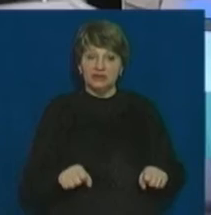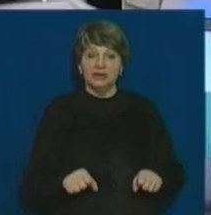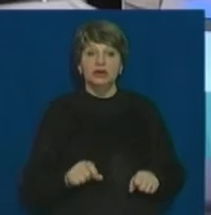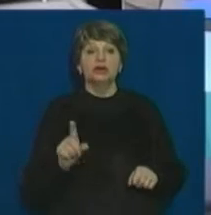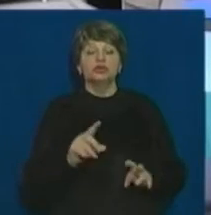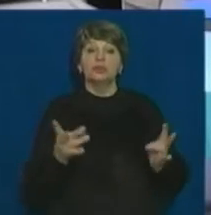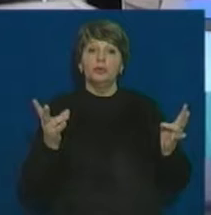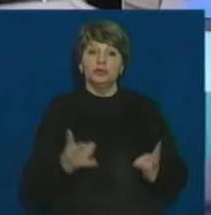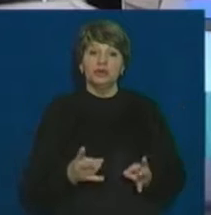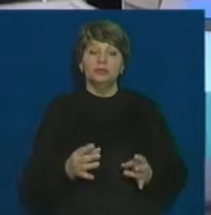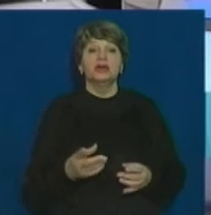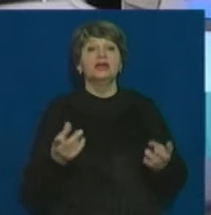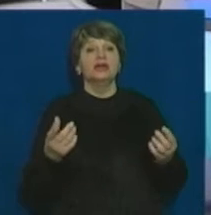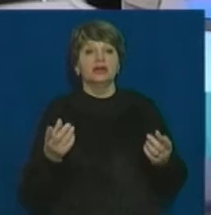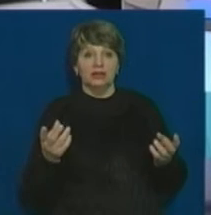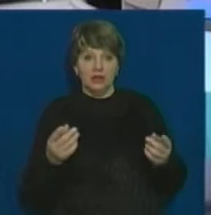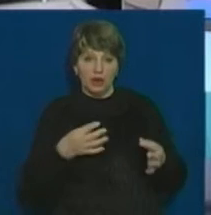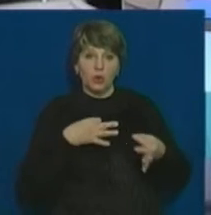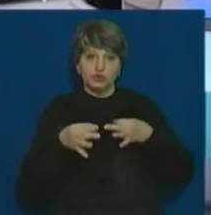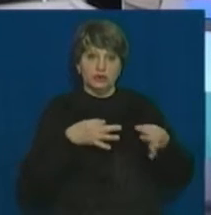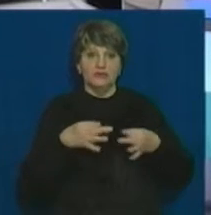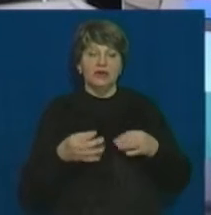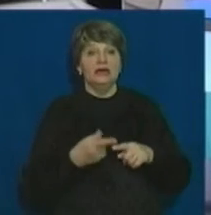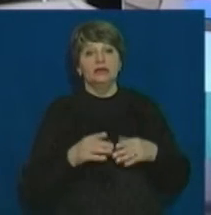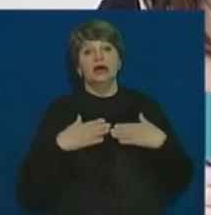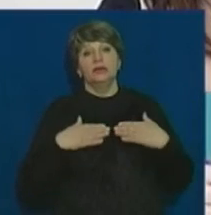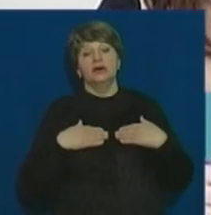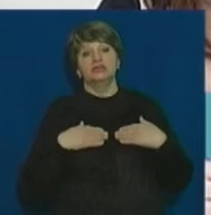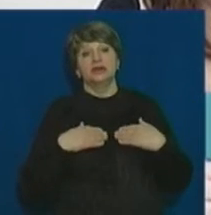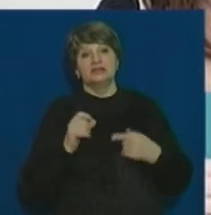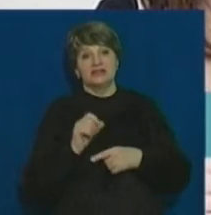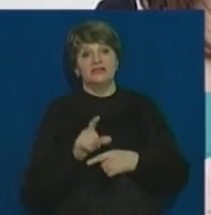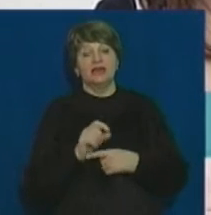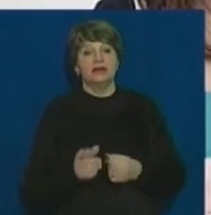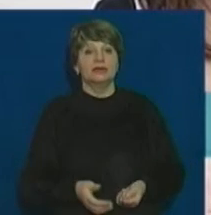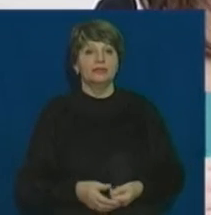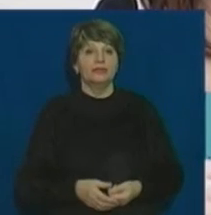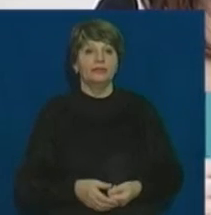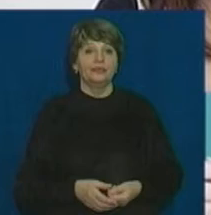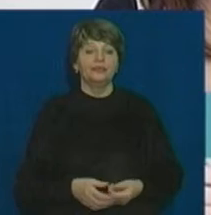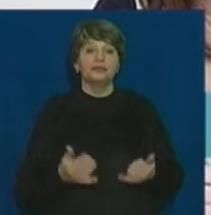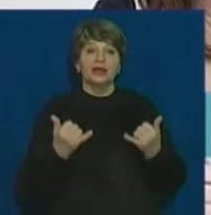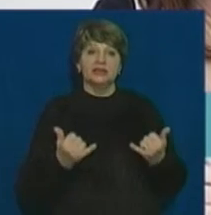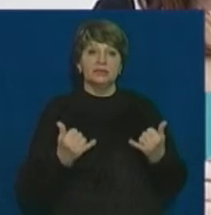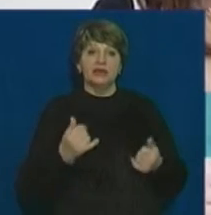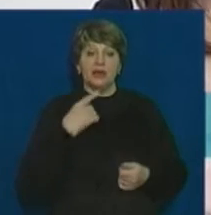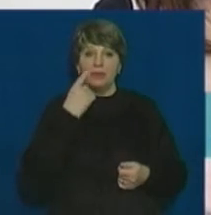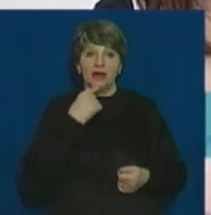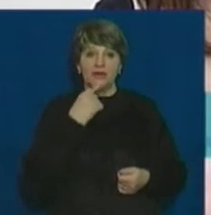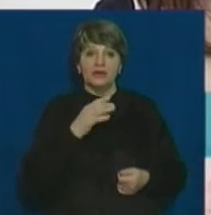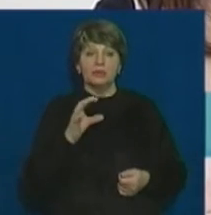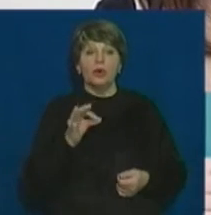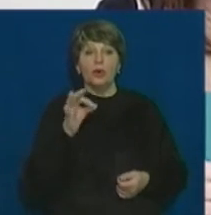консультуватися. Ну, якби це таке в нас завдання і така мета. Тепер поговоримо саме про механізм роботи із містянами.